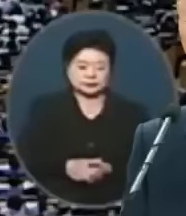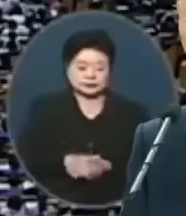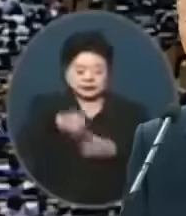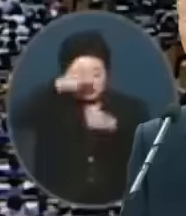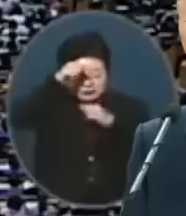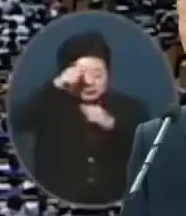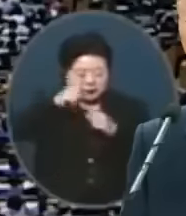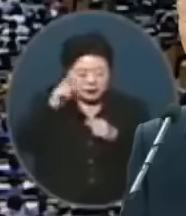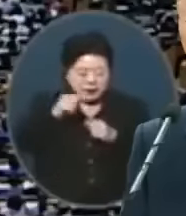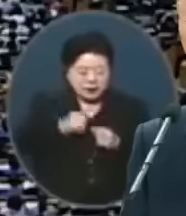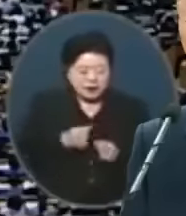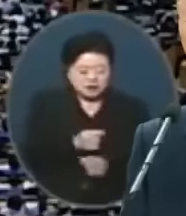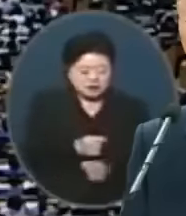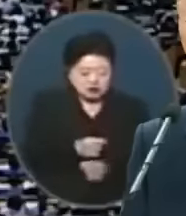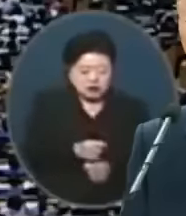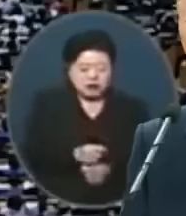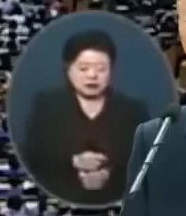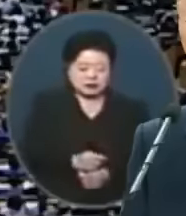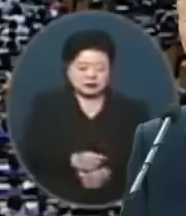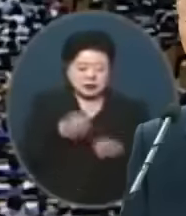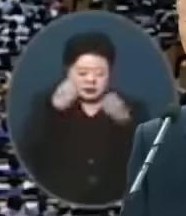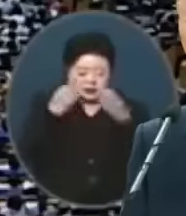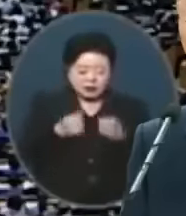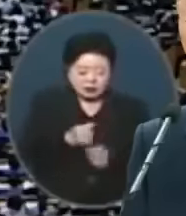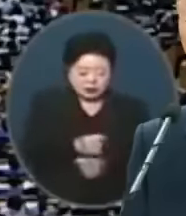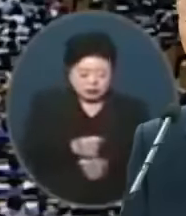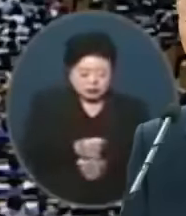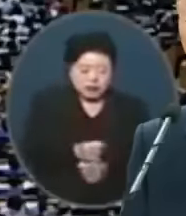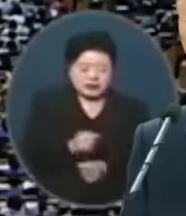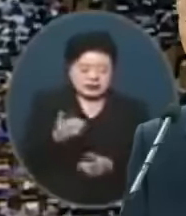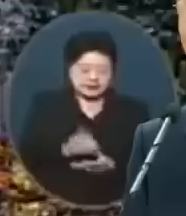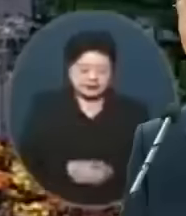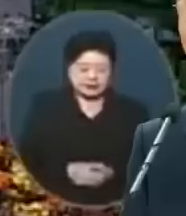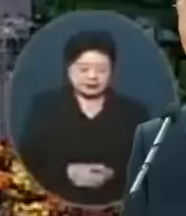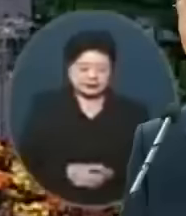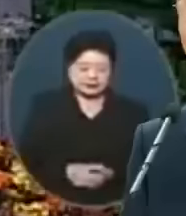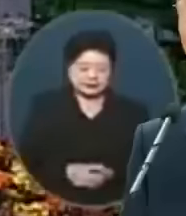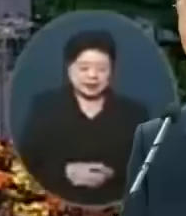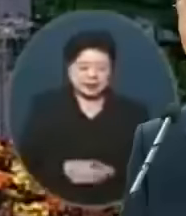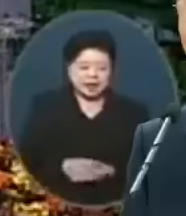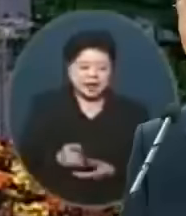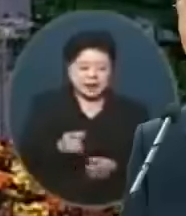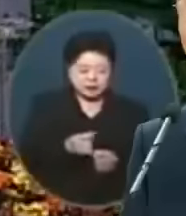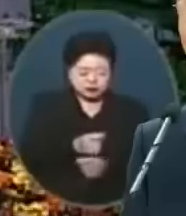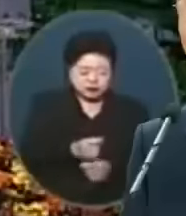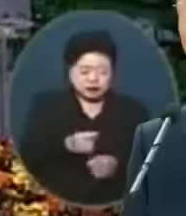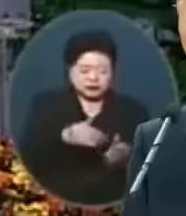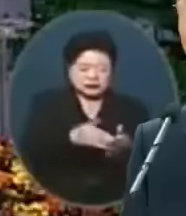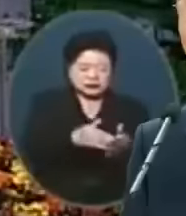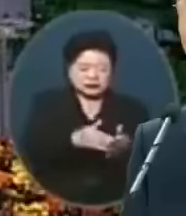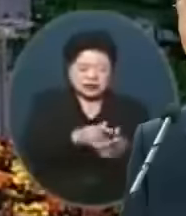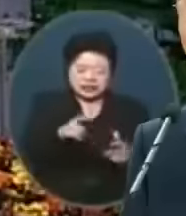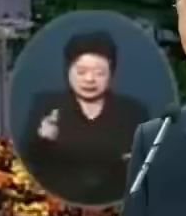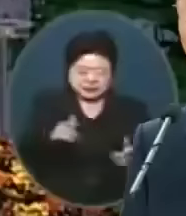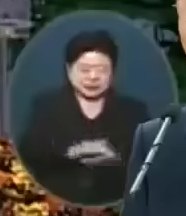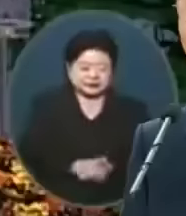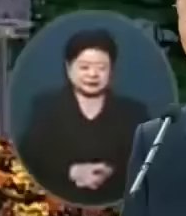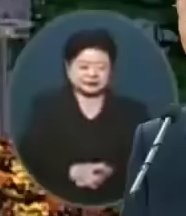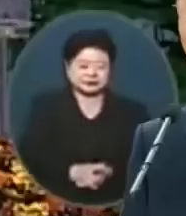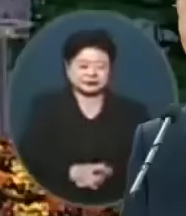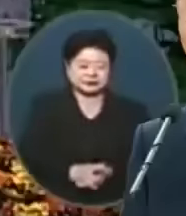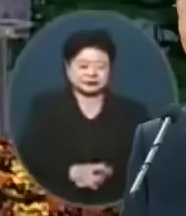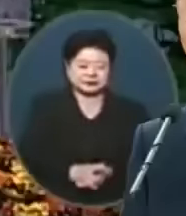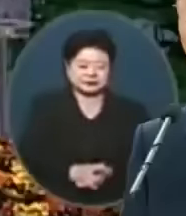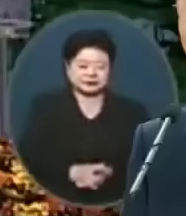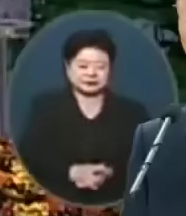신발끈도 매일매일 새로 주워 매야지 한번 매었다고 해서 늘 단단하게 매일